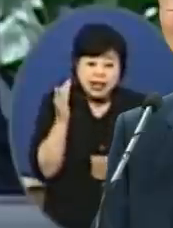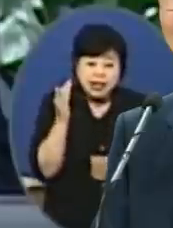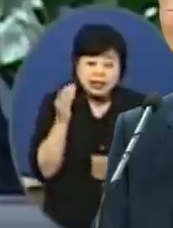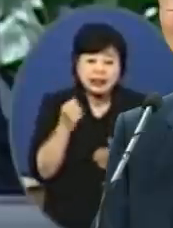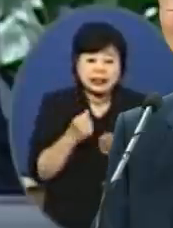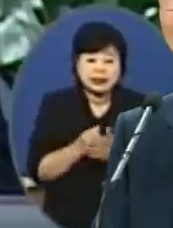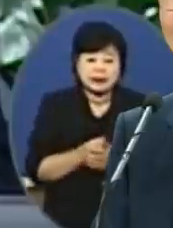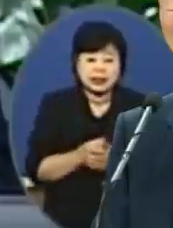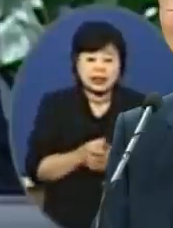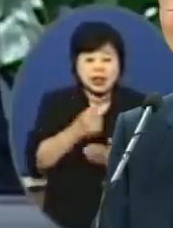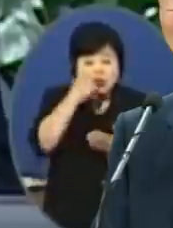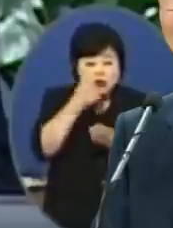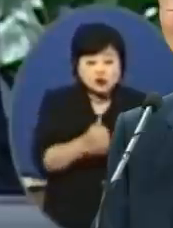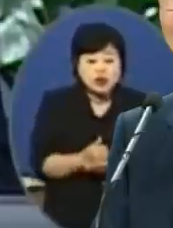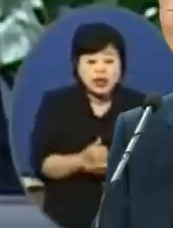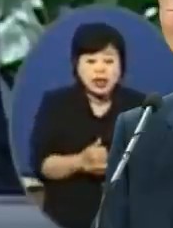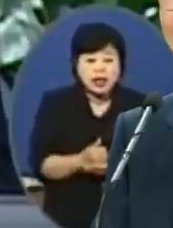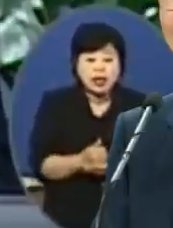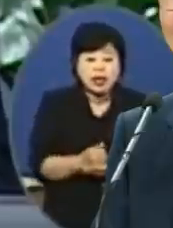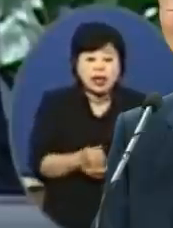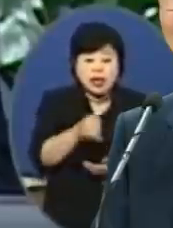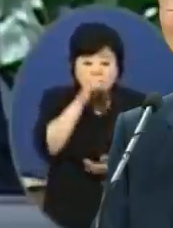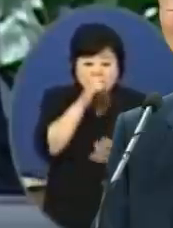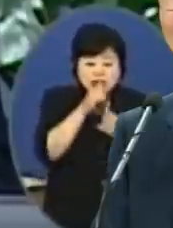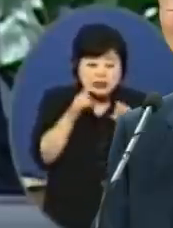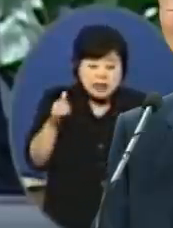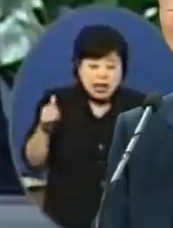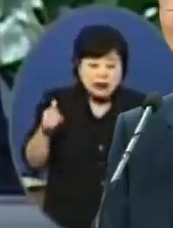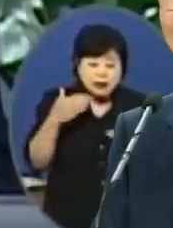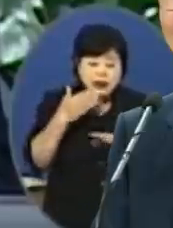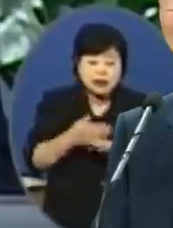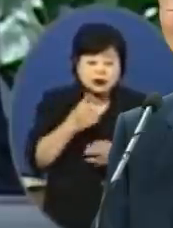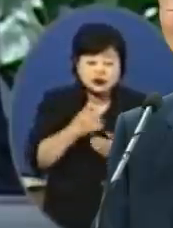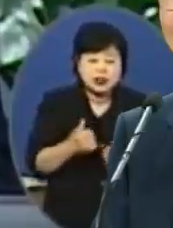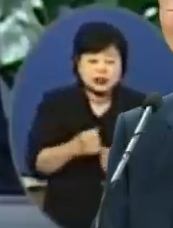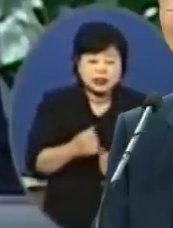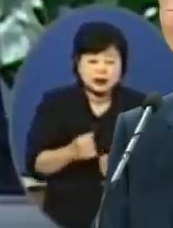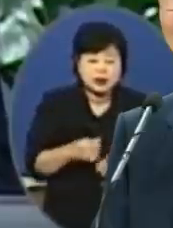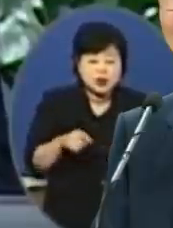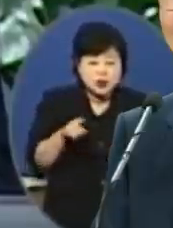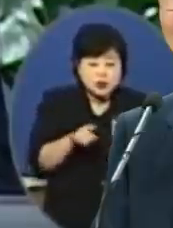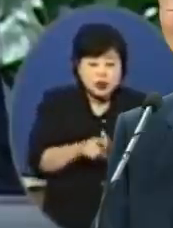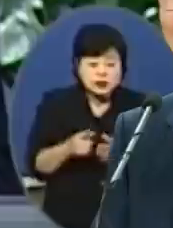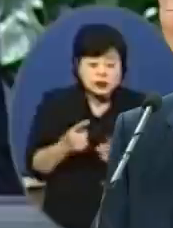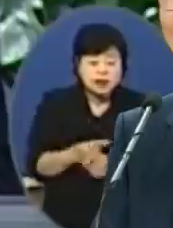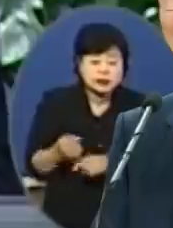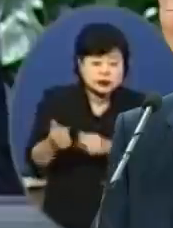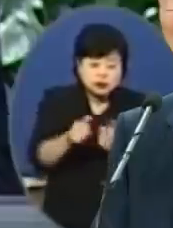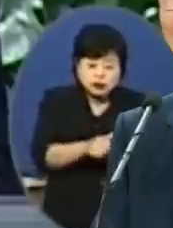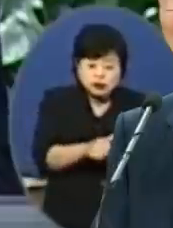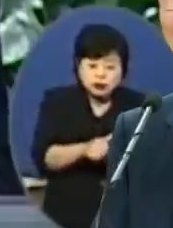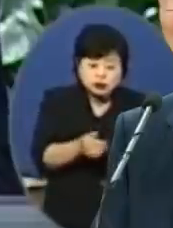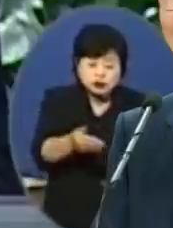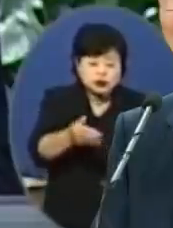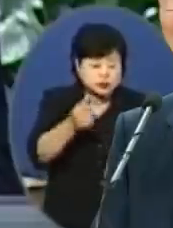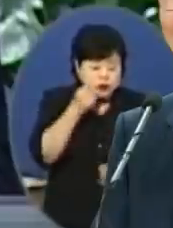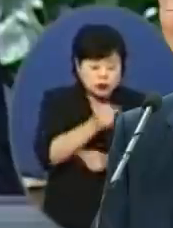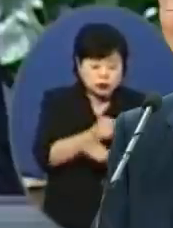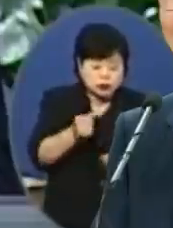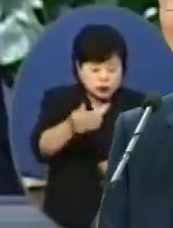그런데 죄가 있는 사람이 다른 죄 있는 사람을 위해서 대신 속죄할 수가